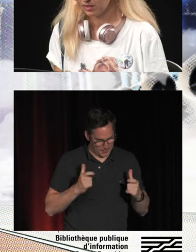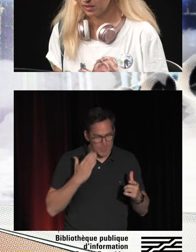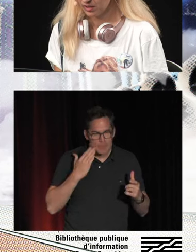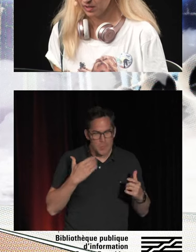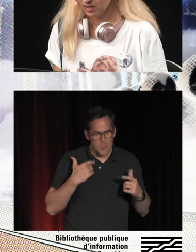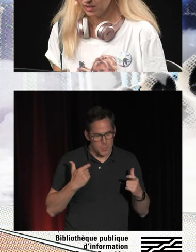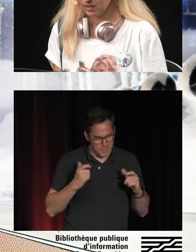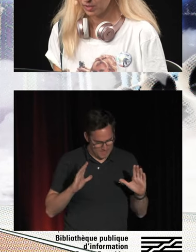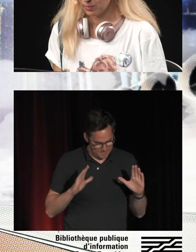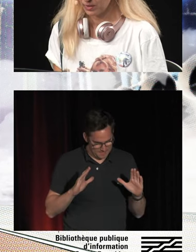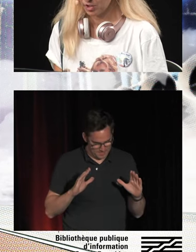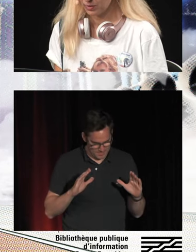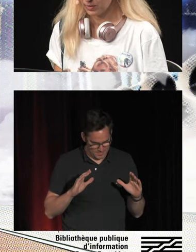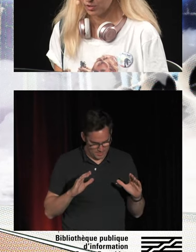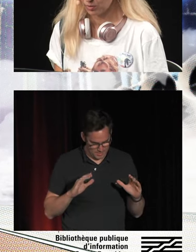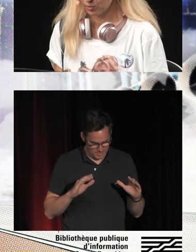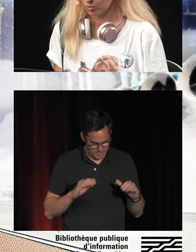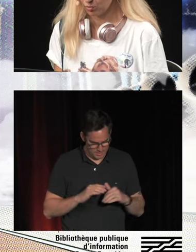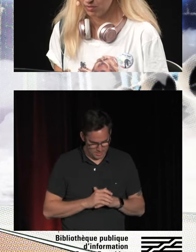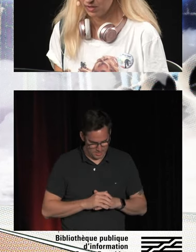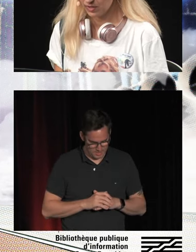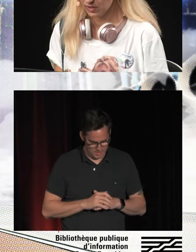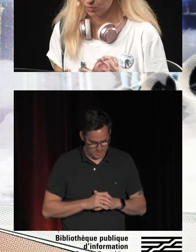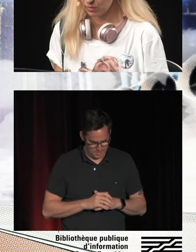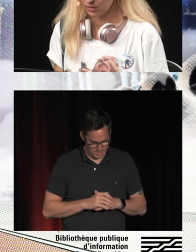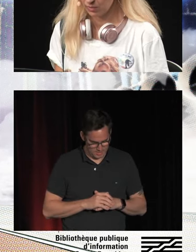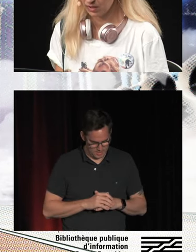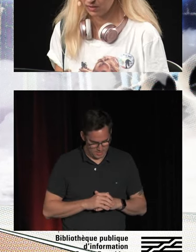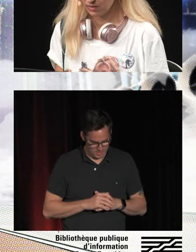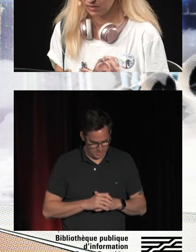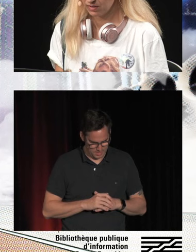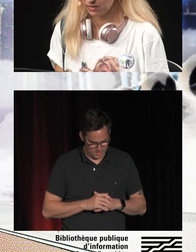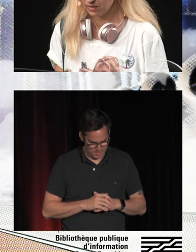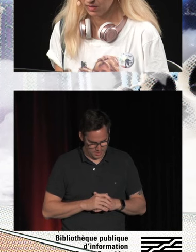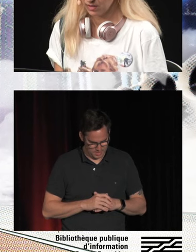peur. J'ai trop peur, j'ai trop peur, j'ai trop peur de tout. Est-ce qu'il tombe, lui? Oui.